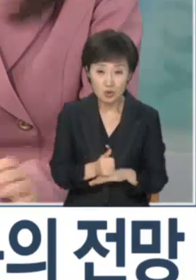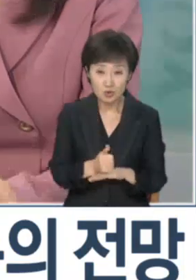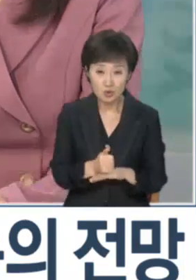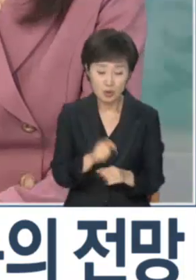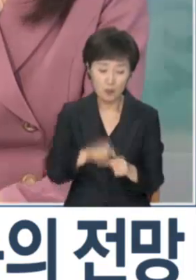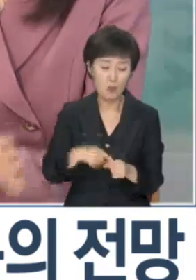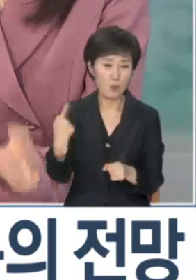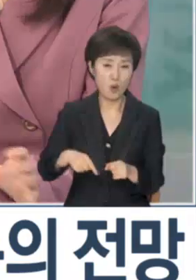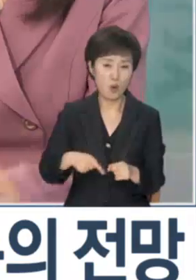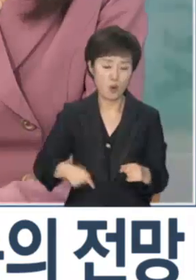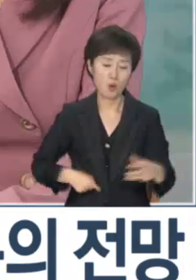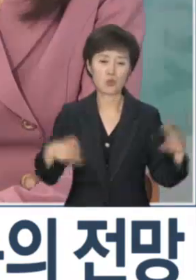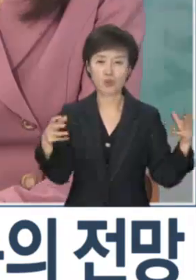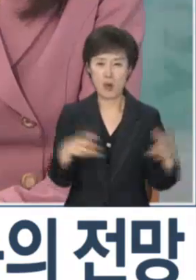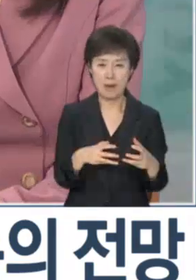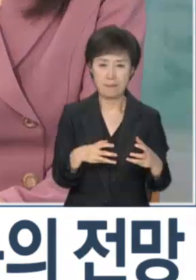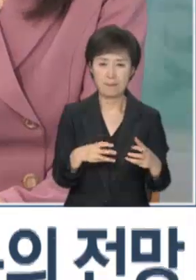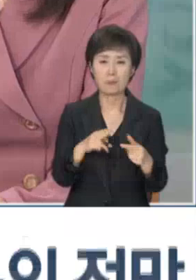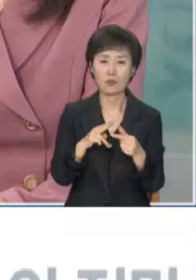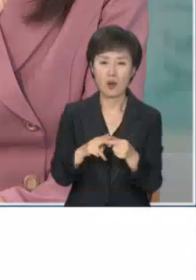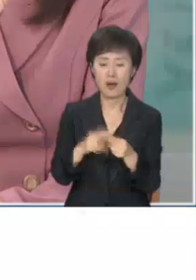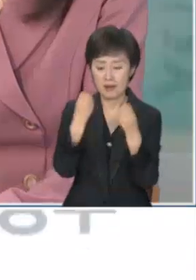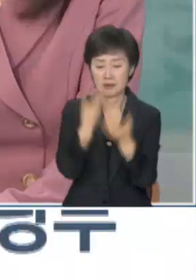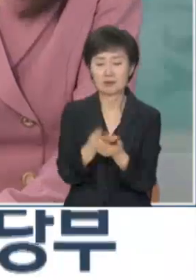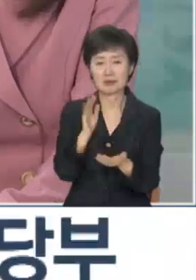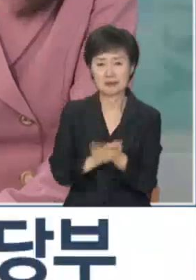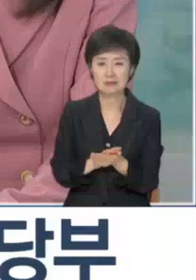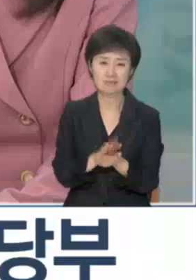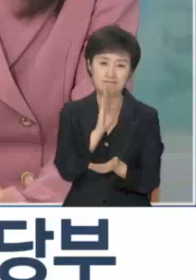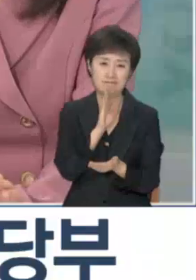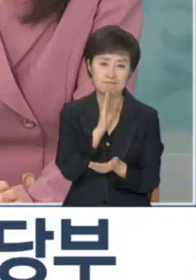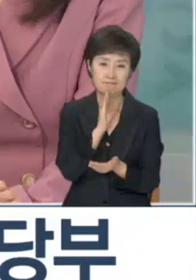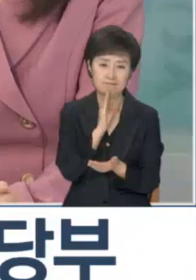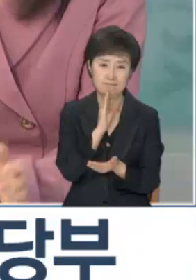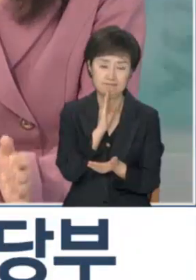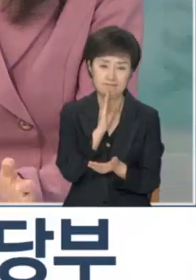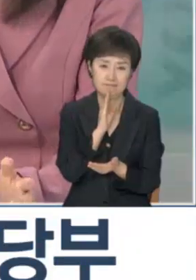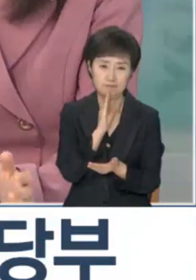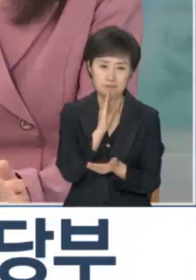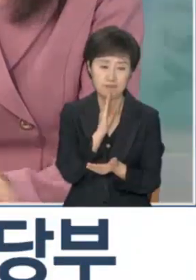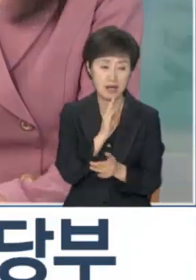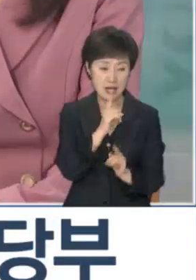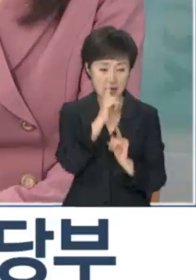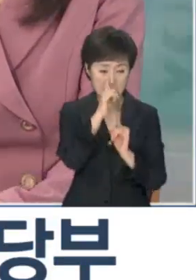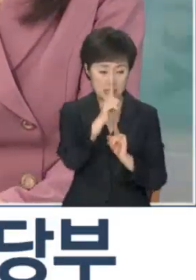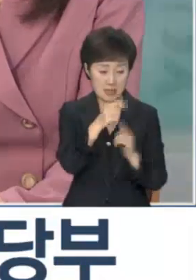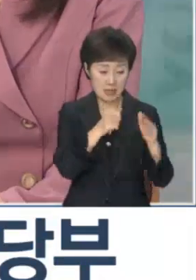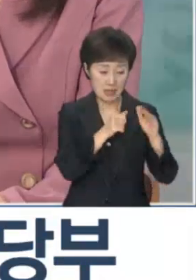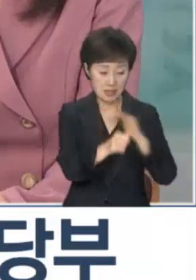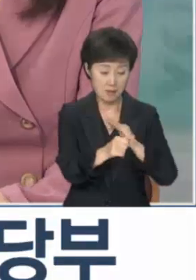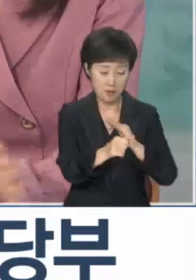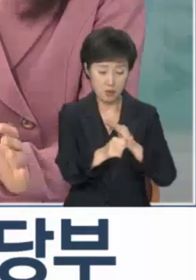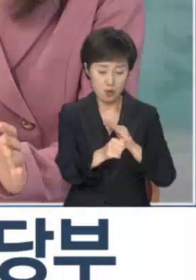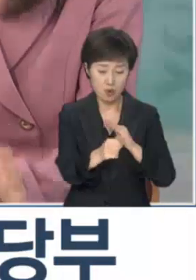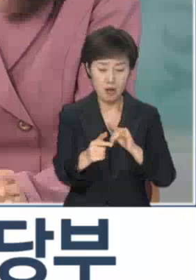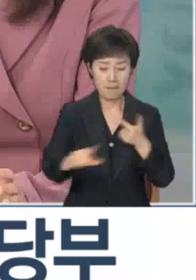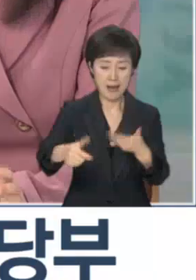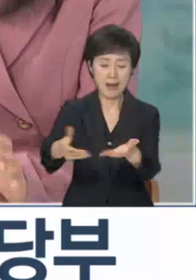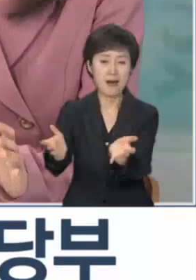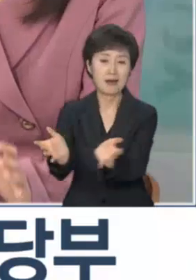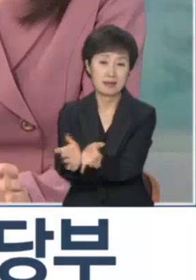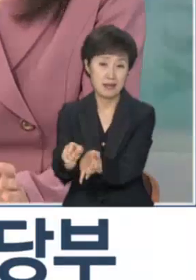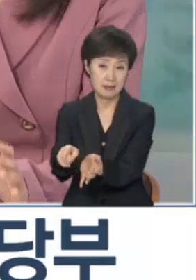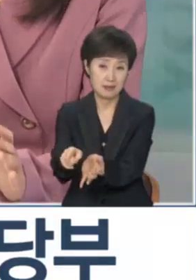큰 틀일 텐데요. 이제 통합이라고 한다면 지금 일단 보여지고 있는 뭐 이른바 이제 비명계 의원들이나 이낙연 전 대표의 행보에